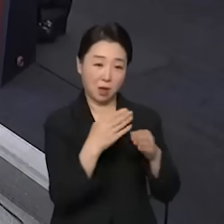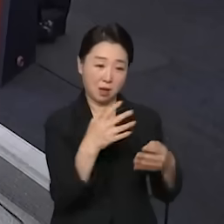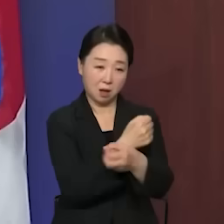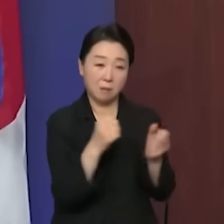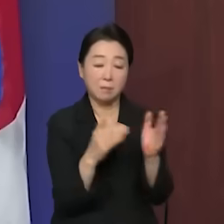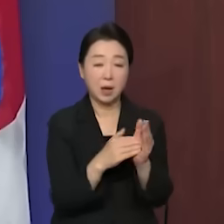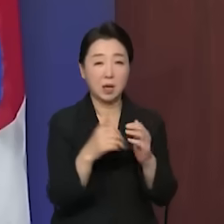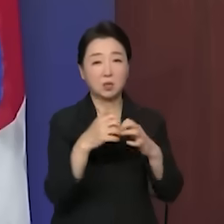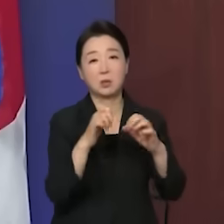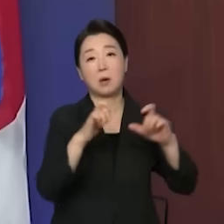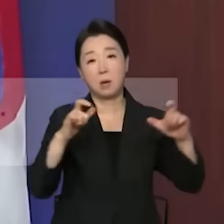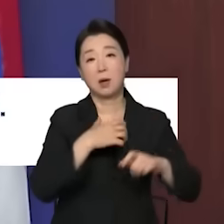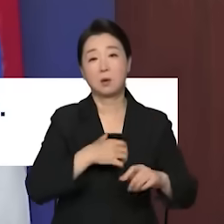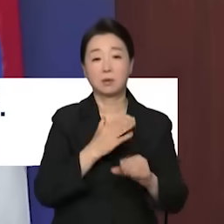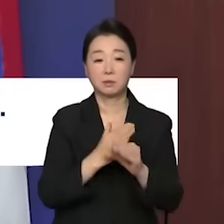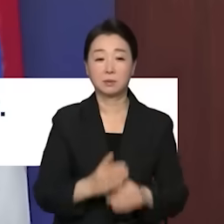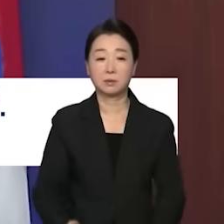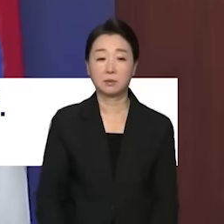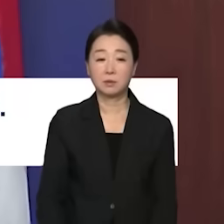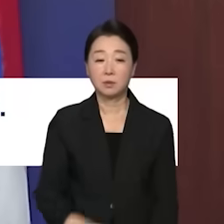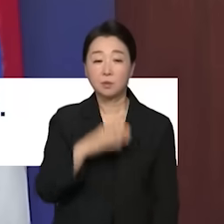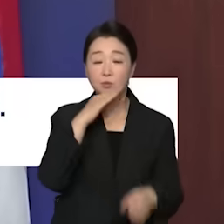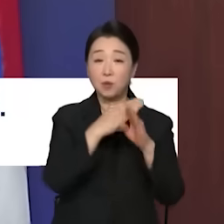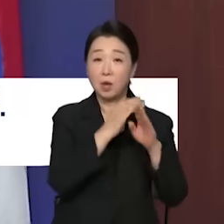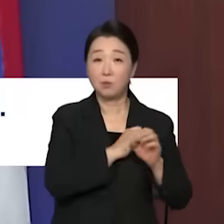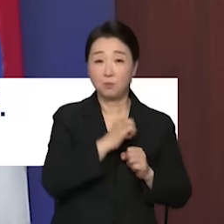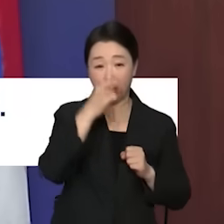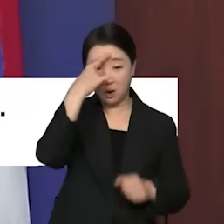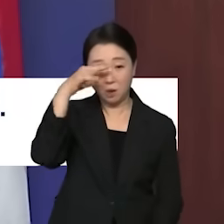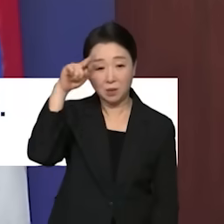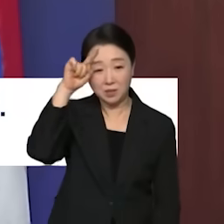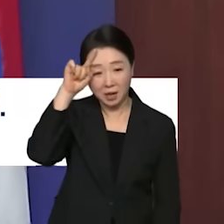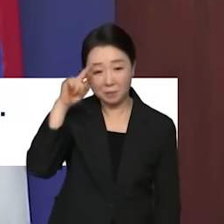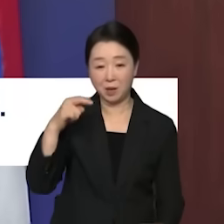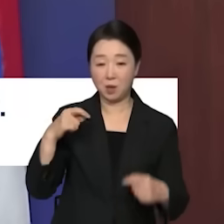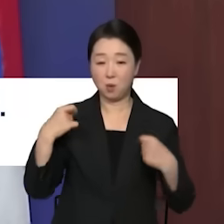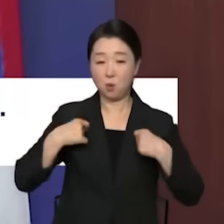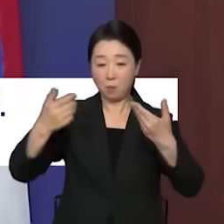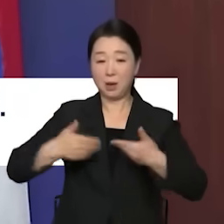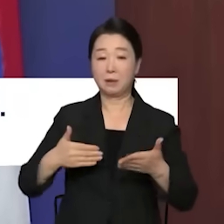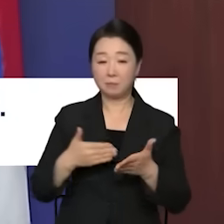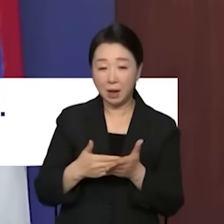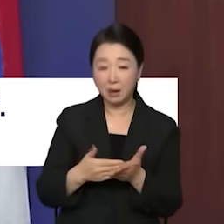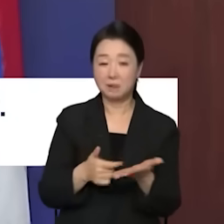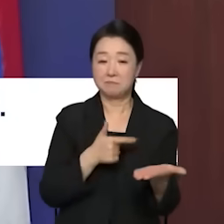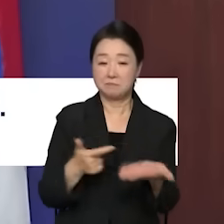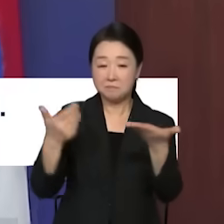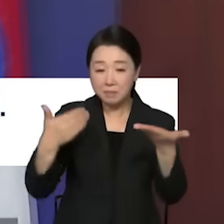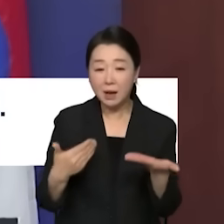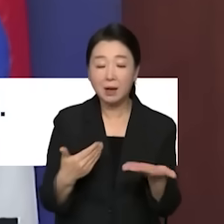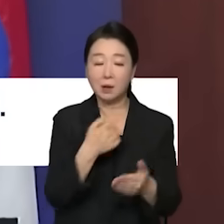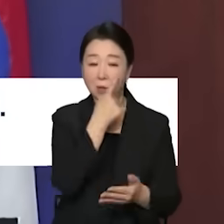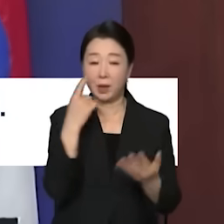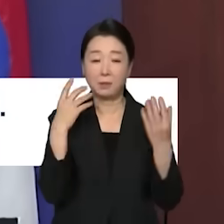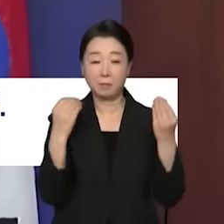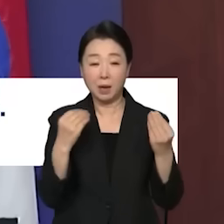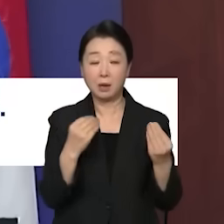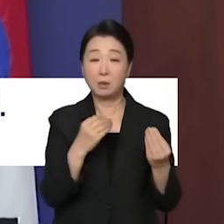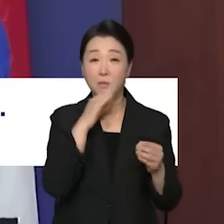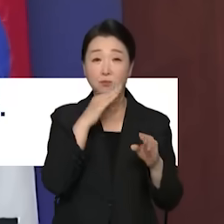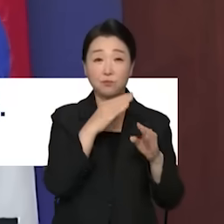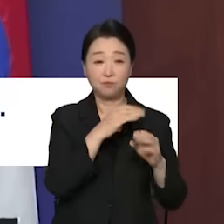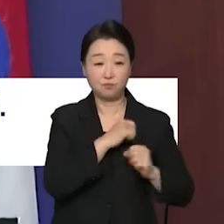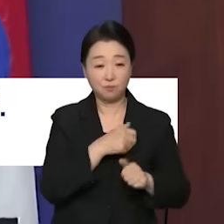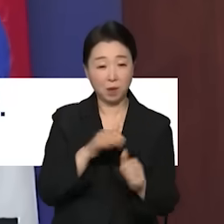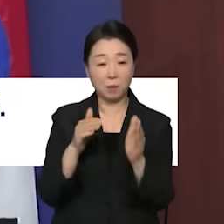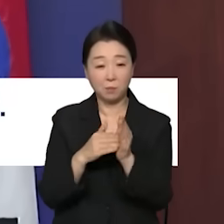말했습니다. And we're seeing them outfitted with Russian uniforms and provided with Russian equipment. It does have the